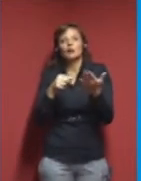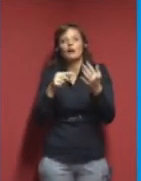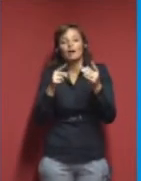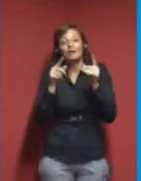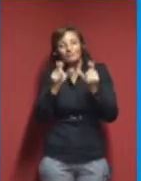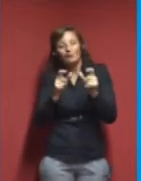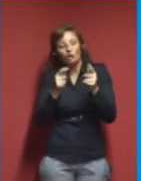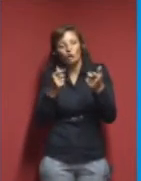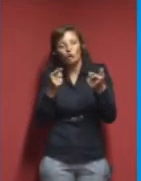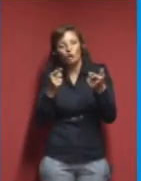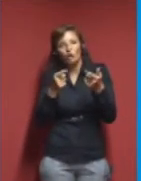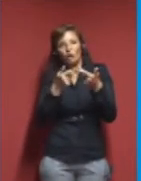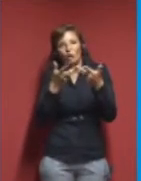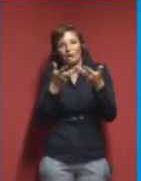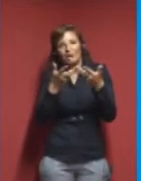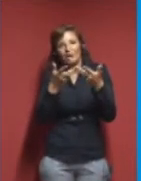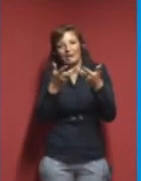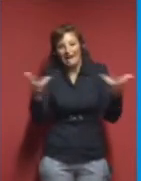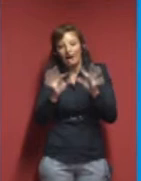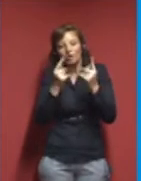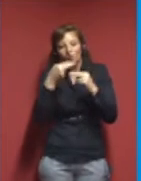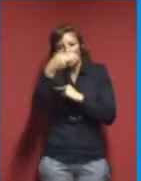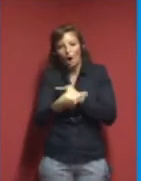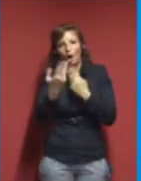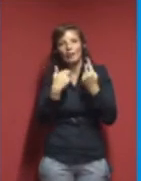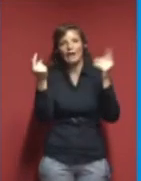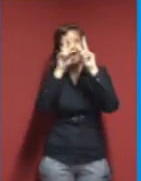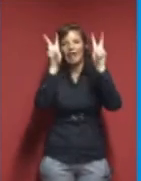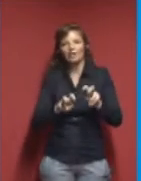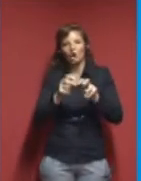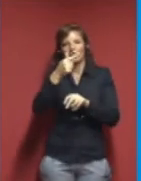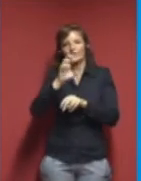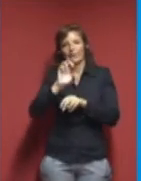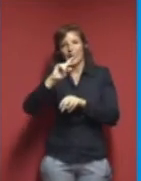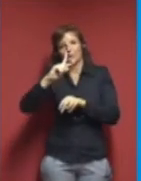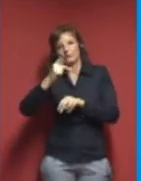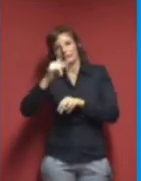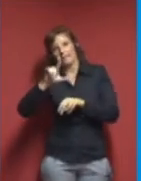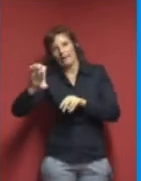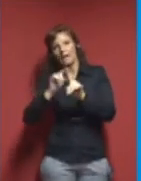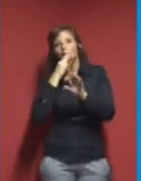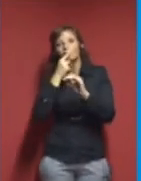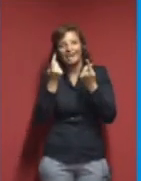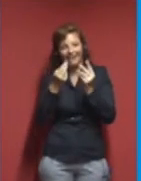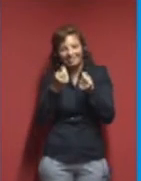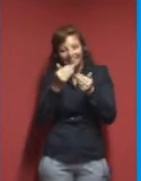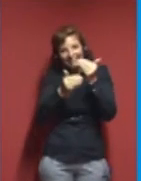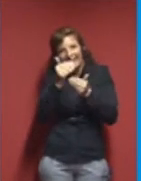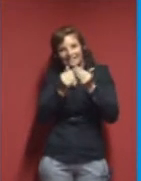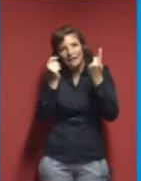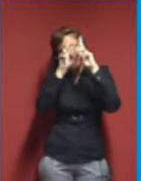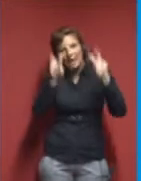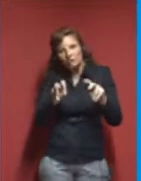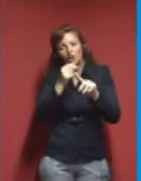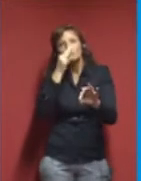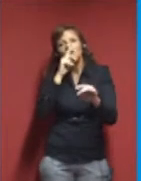un campo che viene definito electronic textiles, cioè tessile elettronico. Come si fa quindi